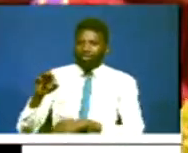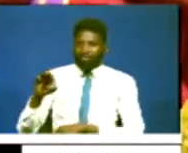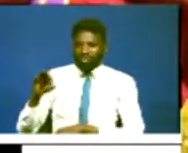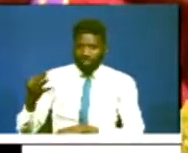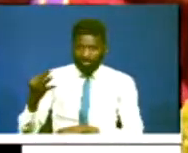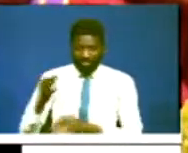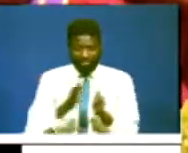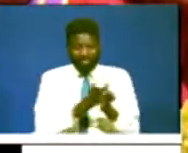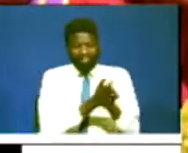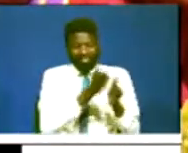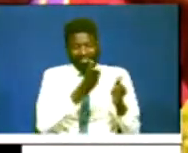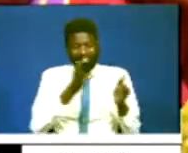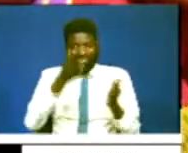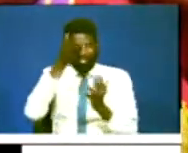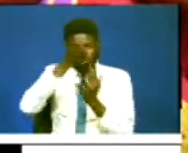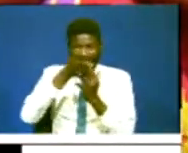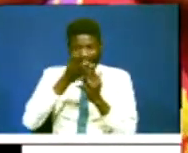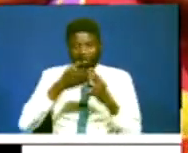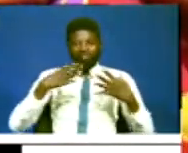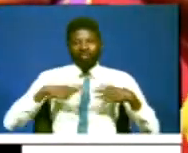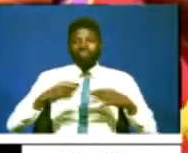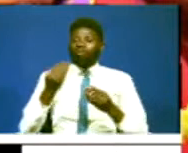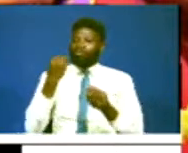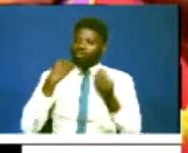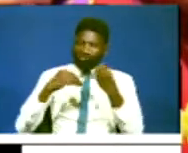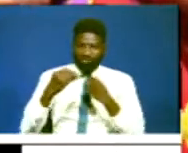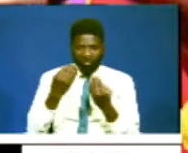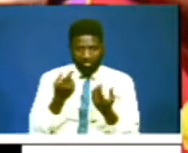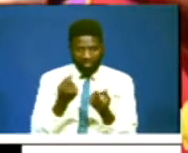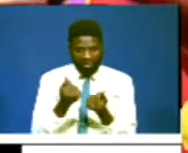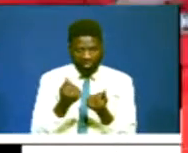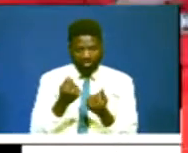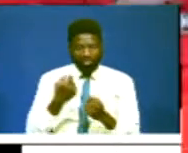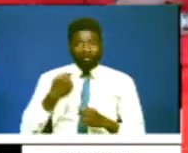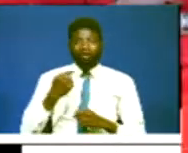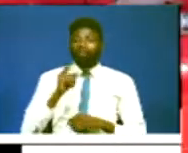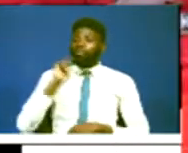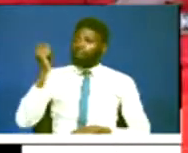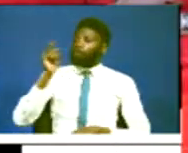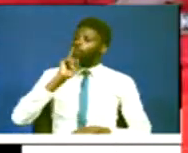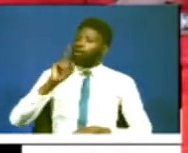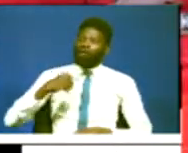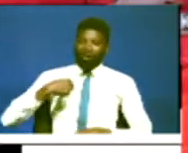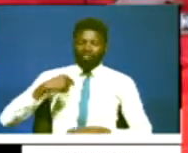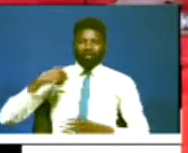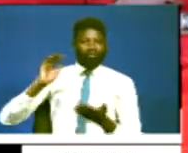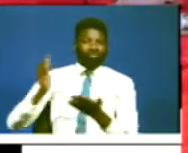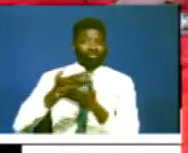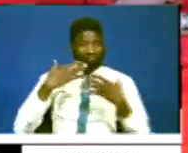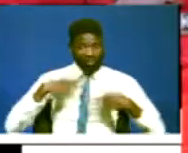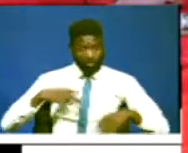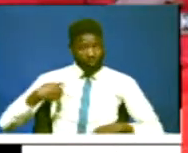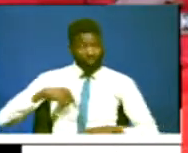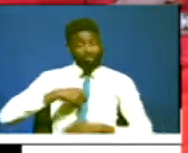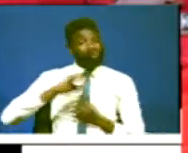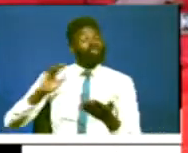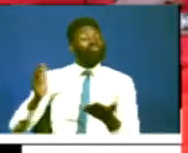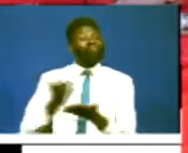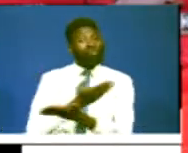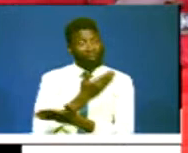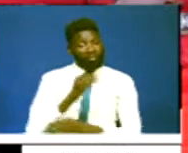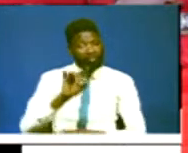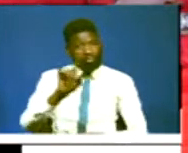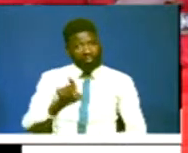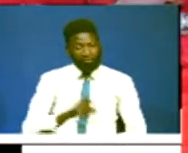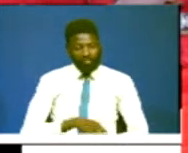Sasa rais ameniambia wewe ondoa hiyo watu. Tuondoe. Eh? Tuanyi tarwana dia demo